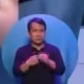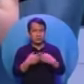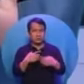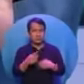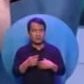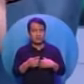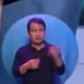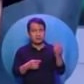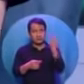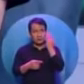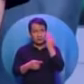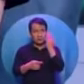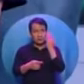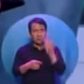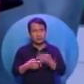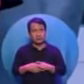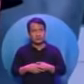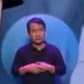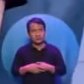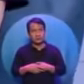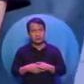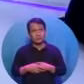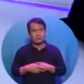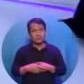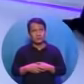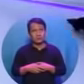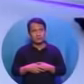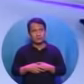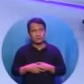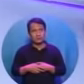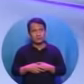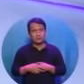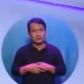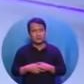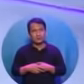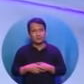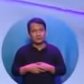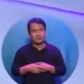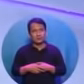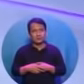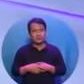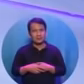yung nagpapanggap daw. Oh! Nagulat naman ako. Ano ba yun? Sumabog? Ha?